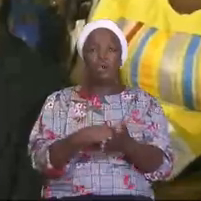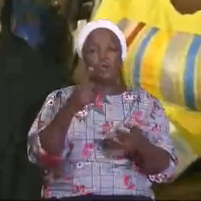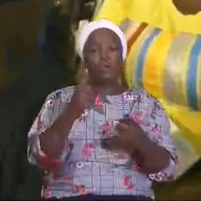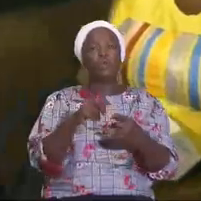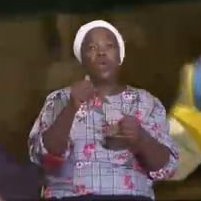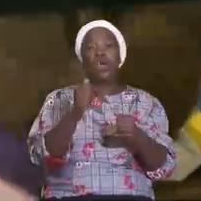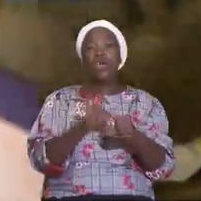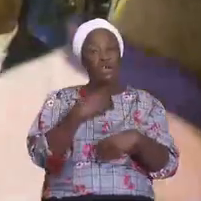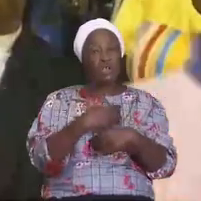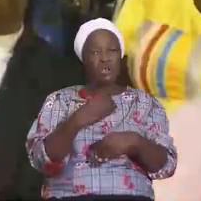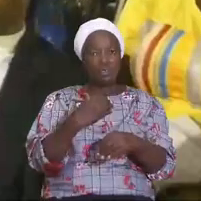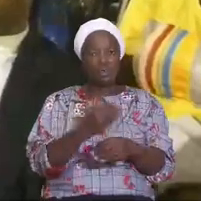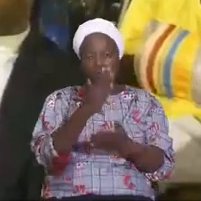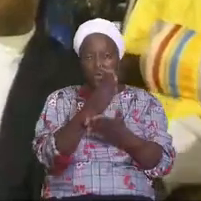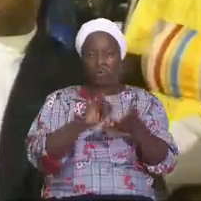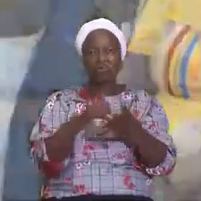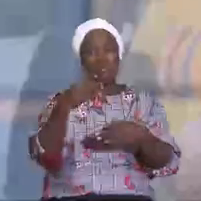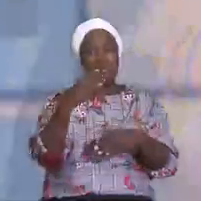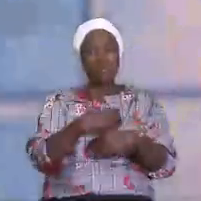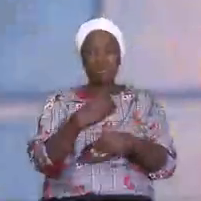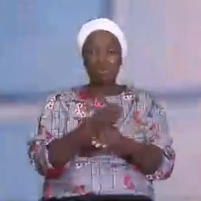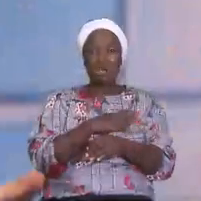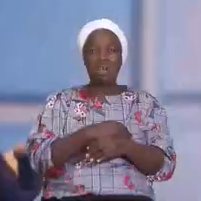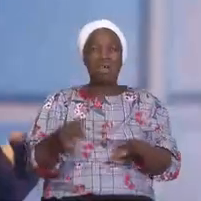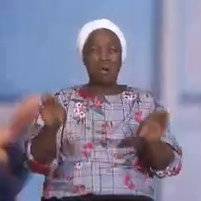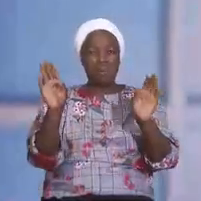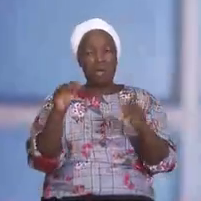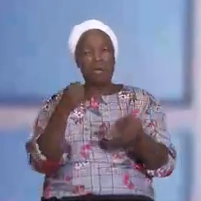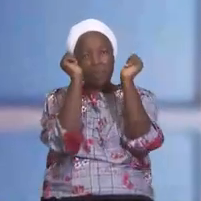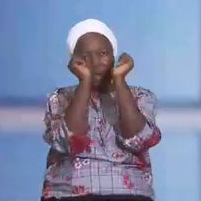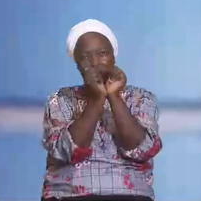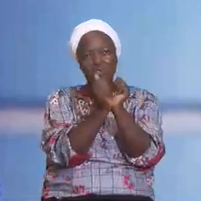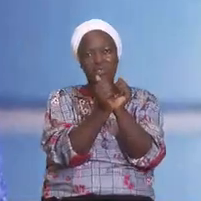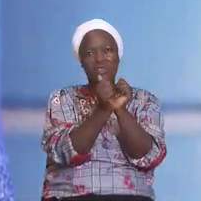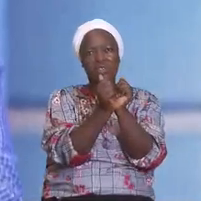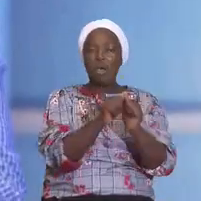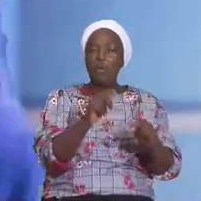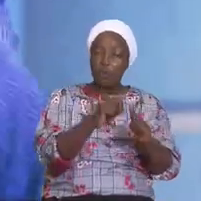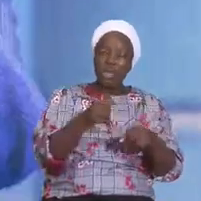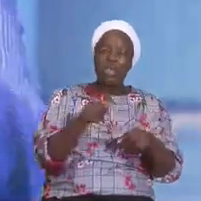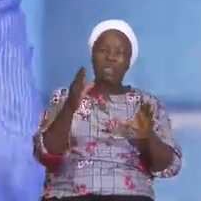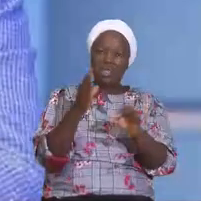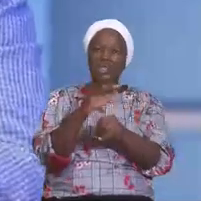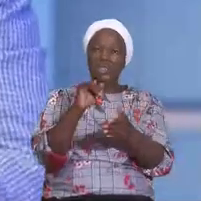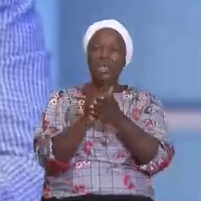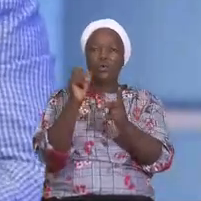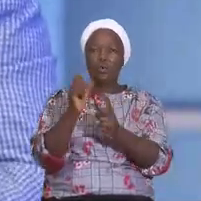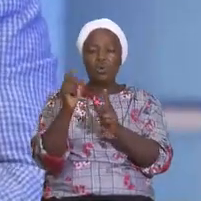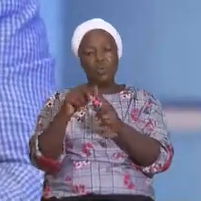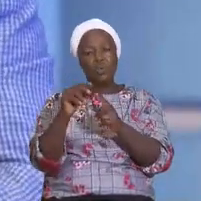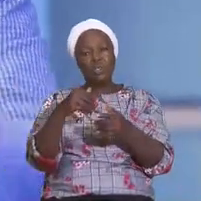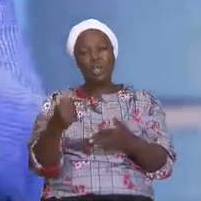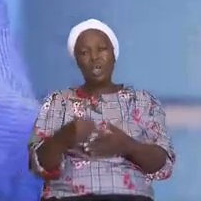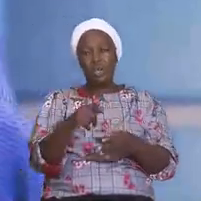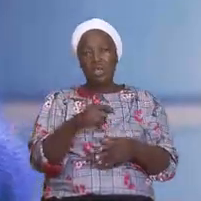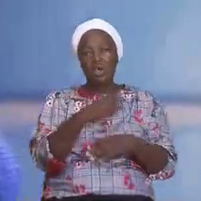création. Ces créatures, elles sont liées dans leur culpabilité,